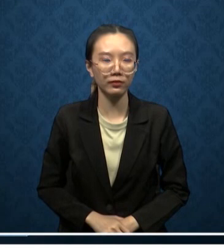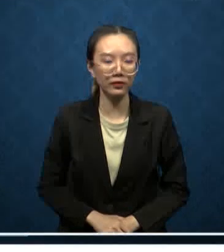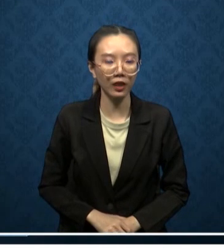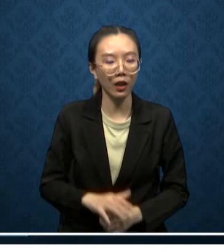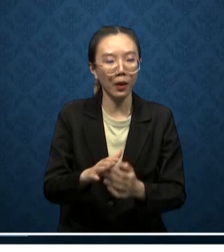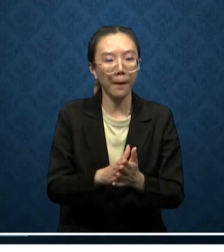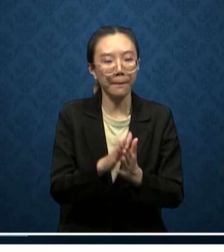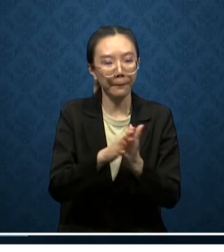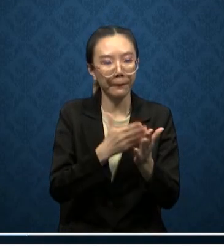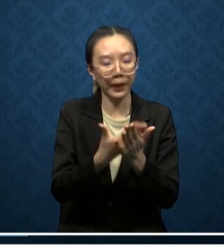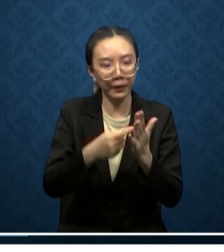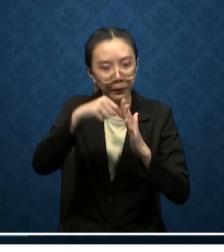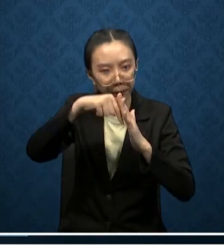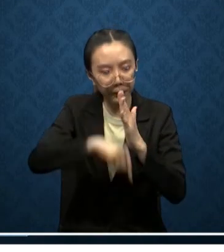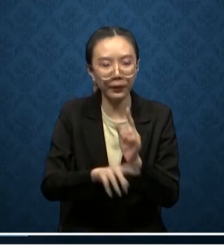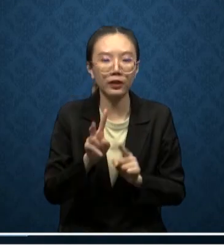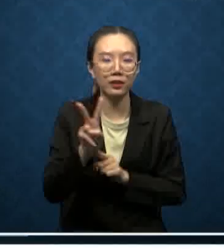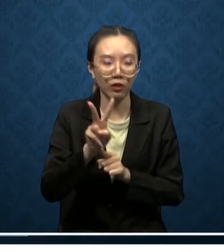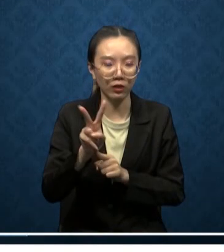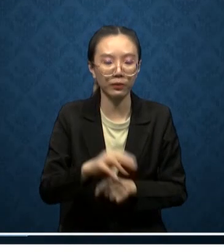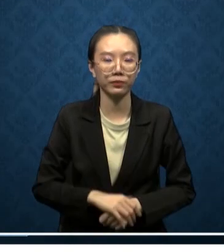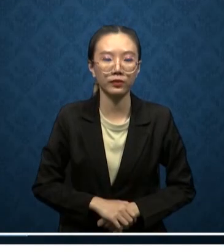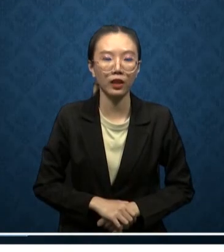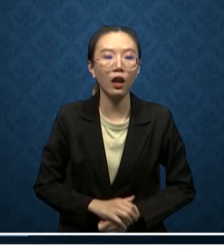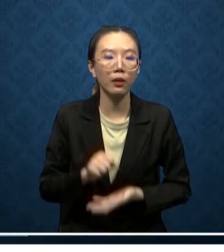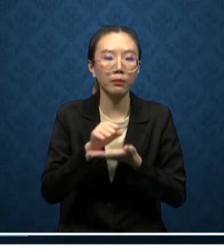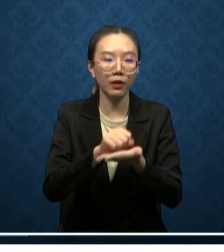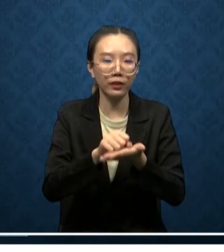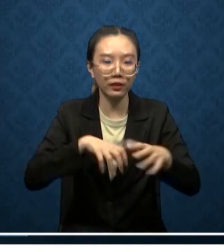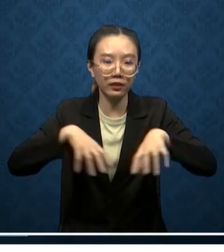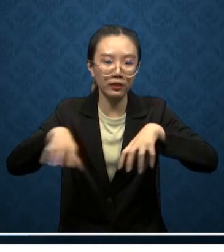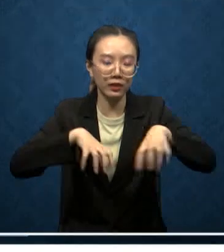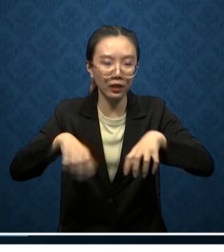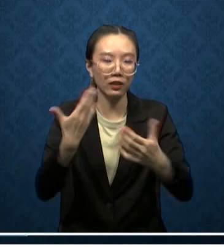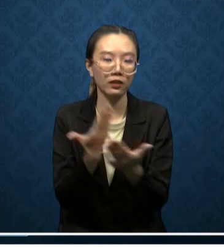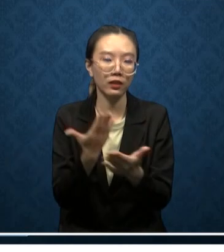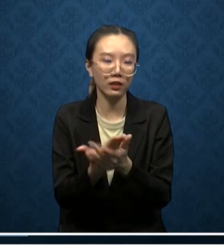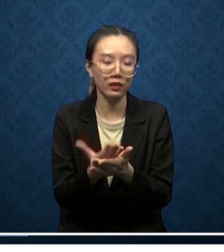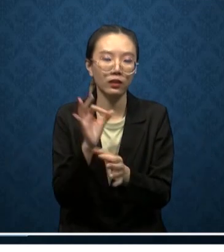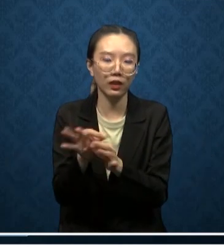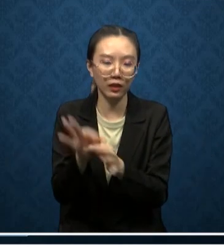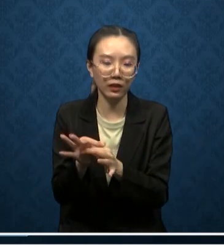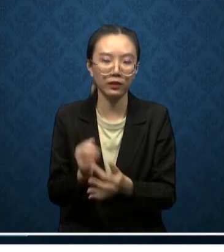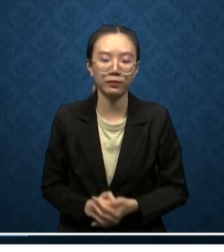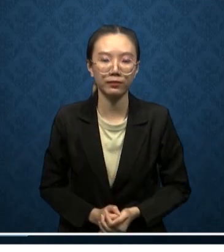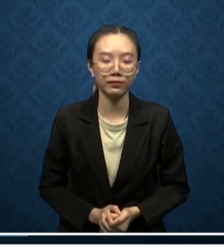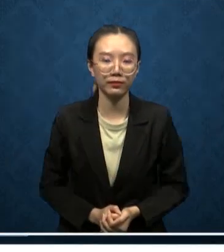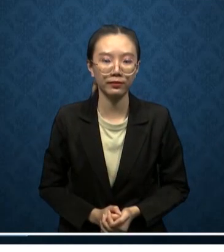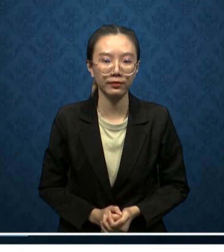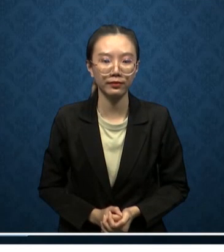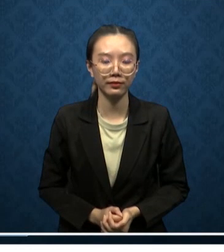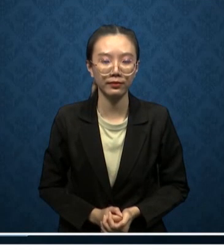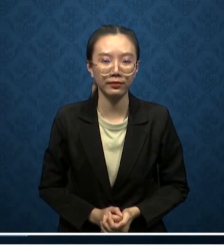ย่อยที่ 2ครับการบริหารจัดการการเงินการคลังนะ